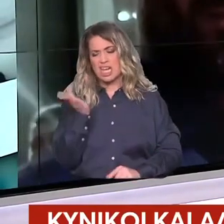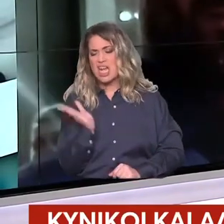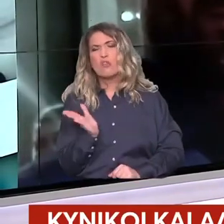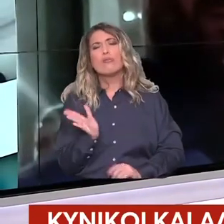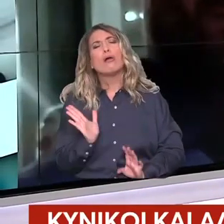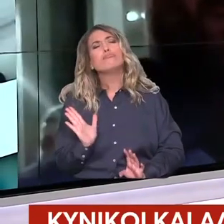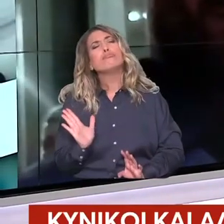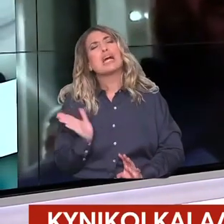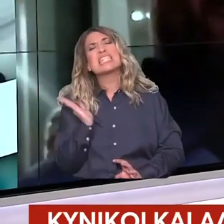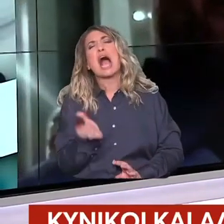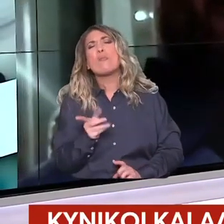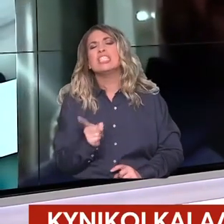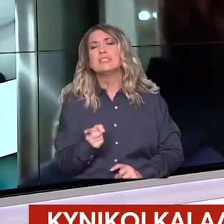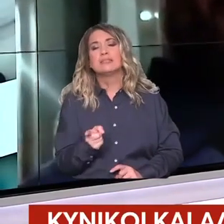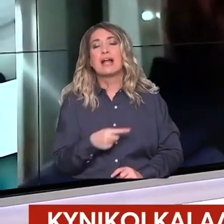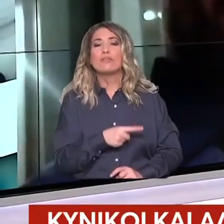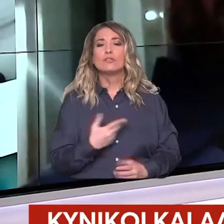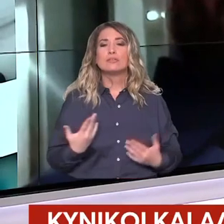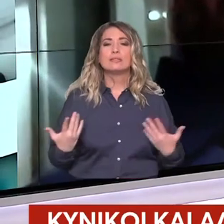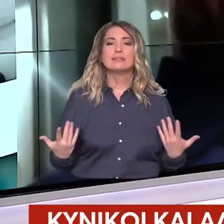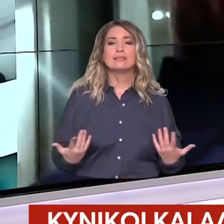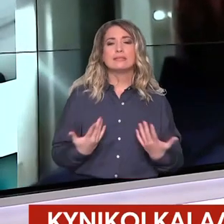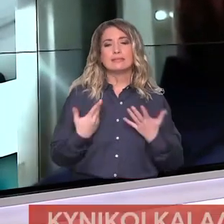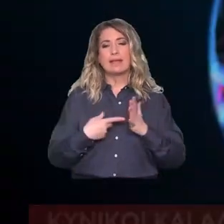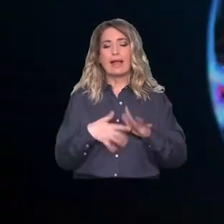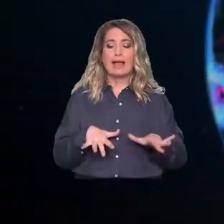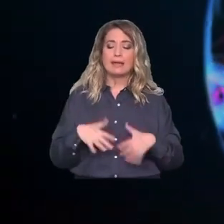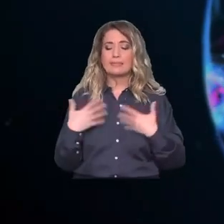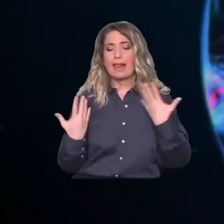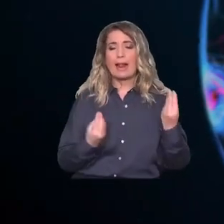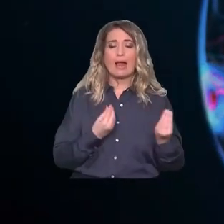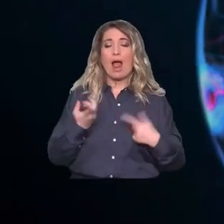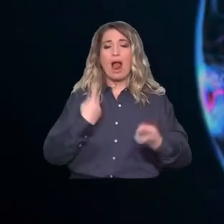ο οποίος έπαιζε και πιάνο. Ας ξεκινήσουμε λοιπόν.